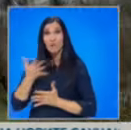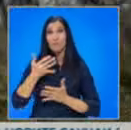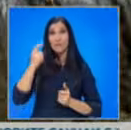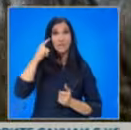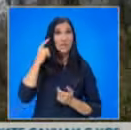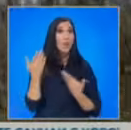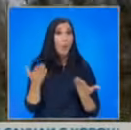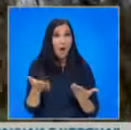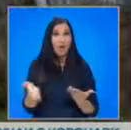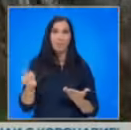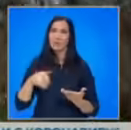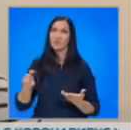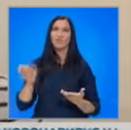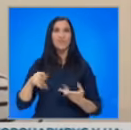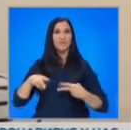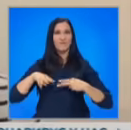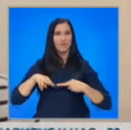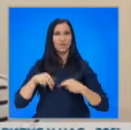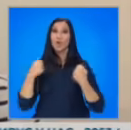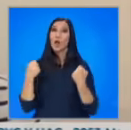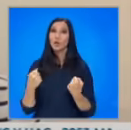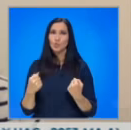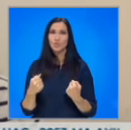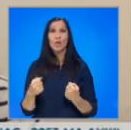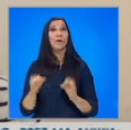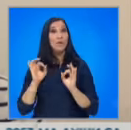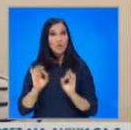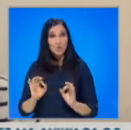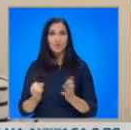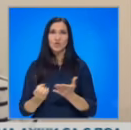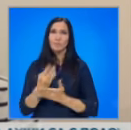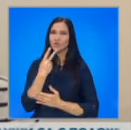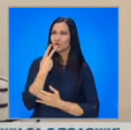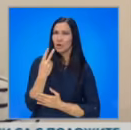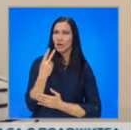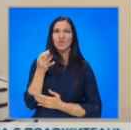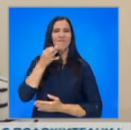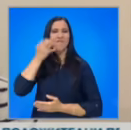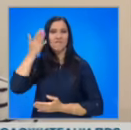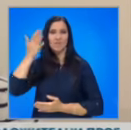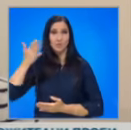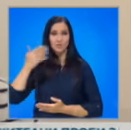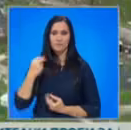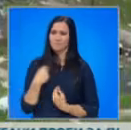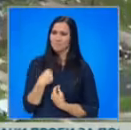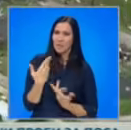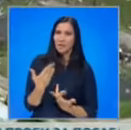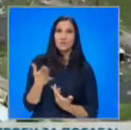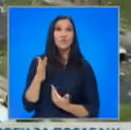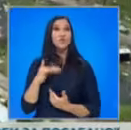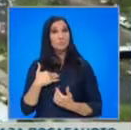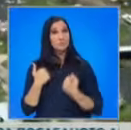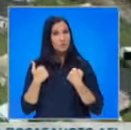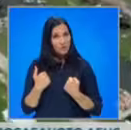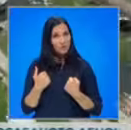знаеш кога и дали ще се върнеш. Трудно е, но истината е, че започваш да гледаш по-философски. Казваш си: щом съм